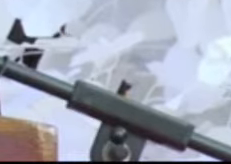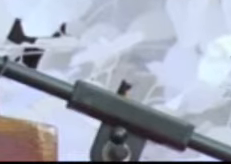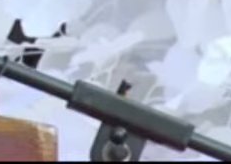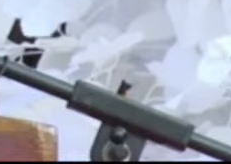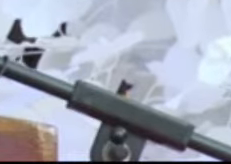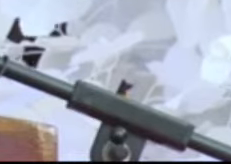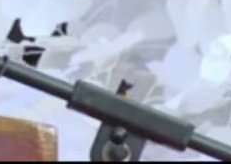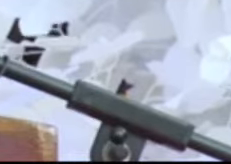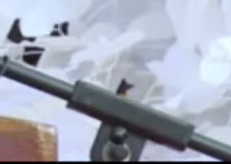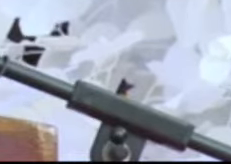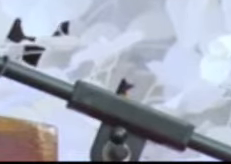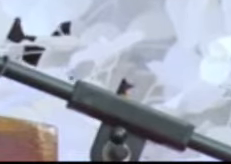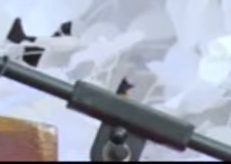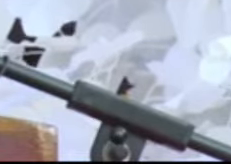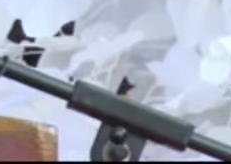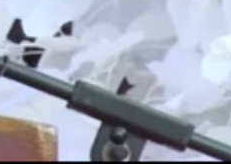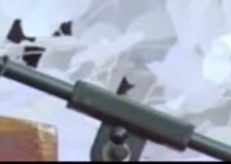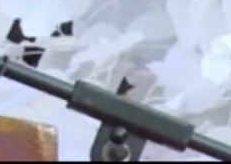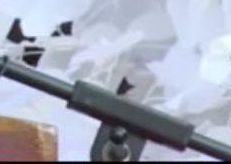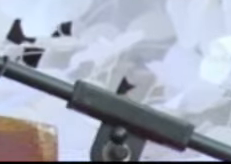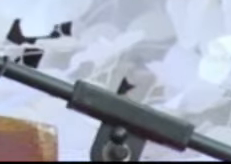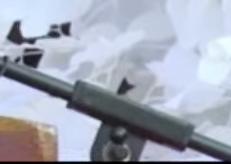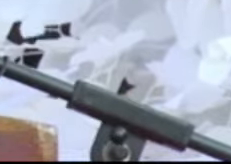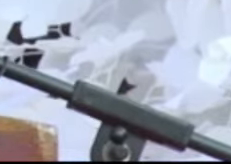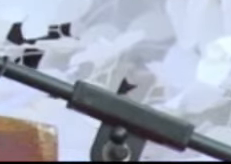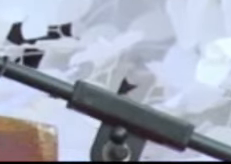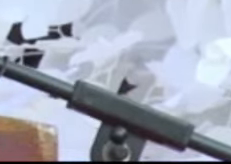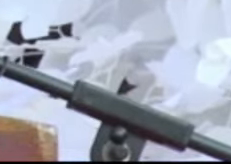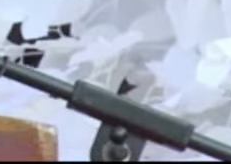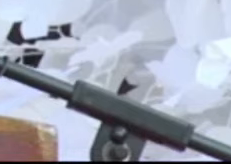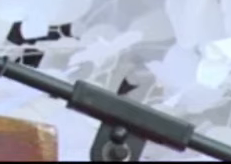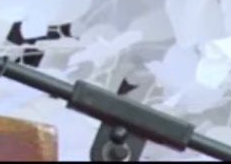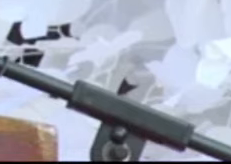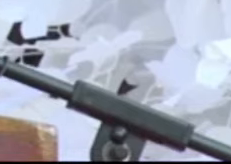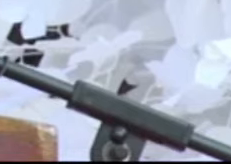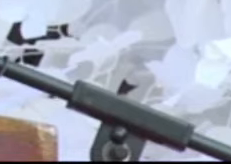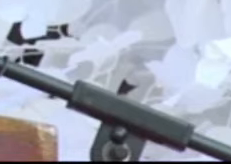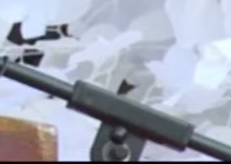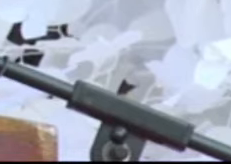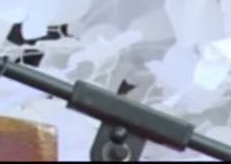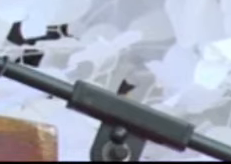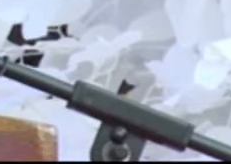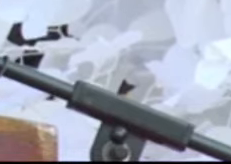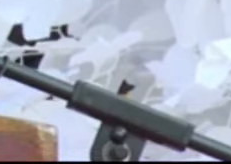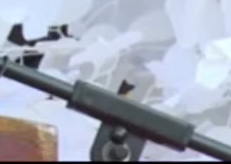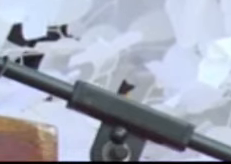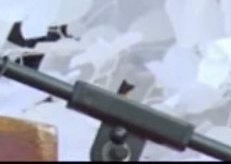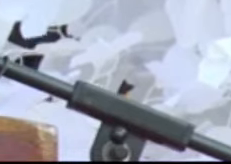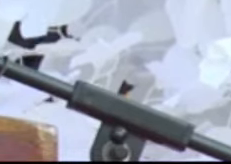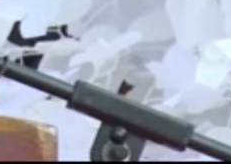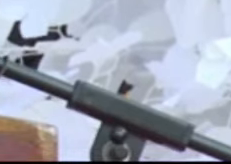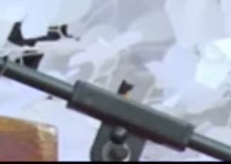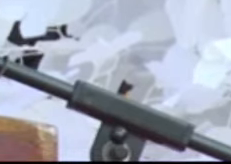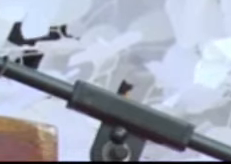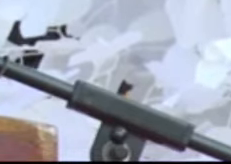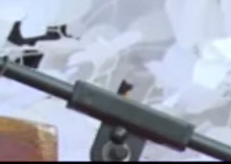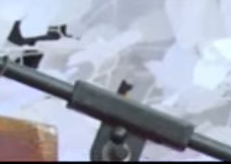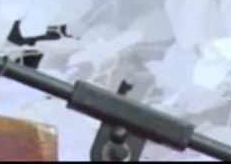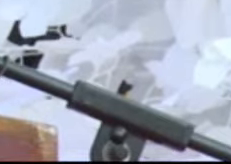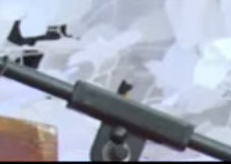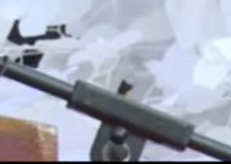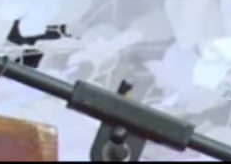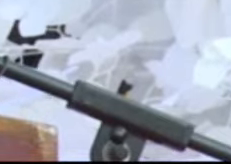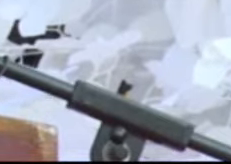kwako mnono. Na nina imani kwa uwezo wako. Kwa vile sisi ndugu zako tunakufahamu. Nina imani hata